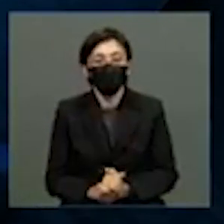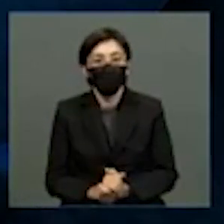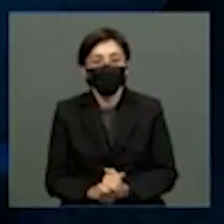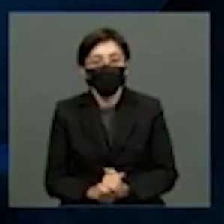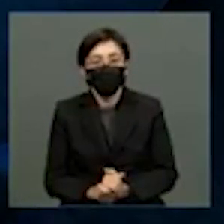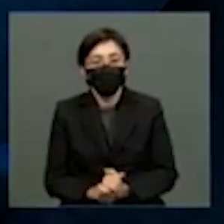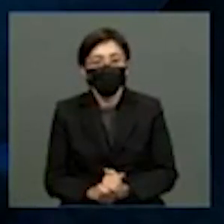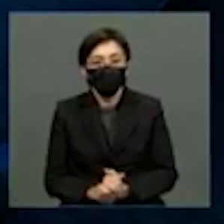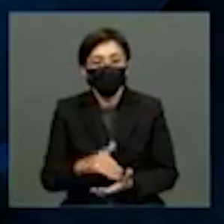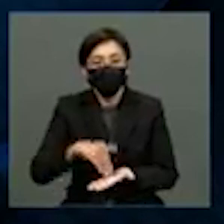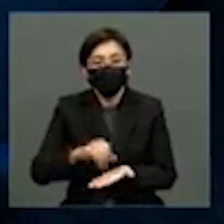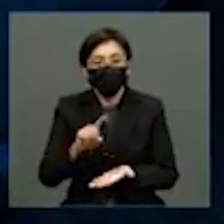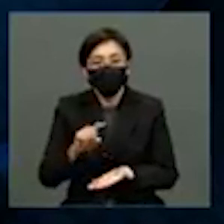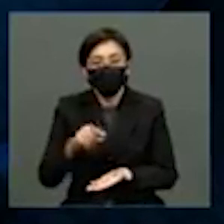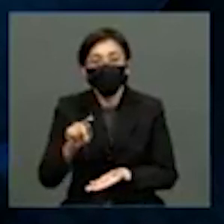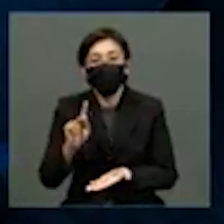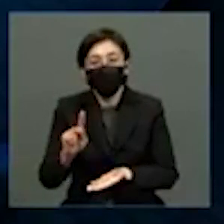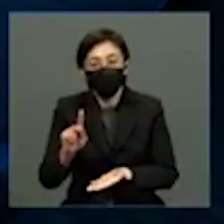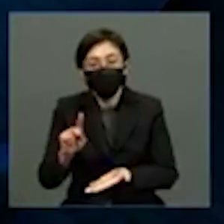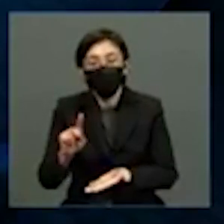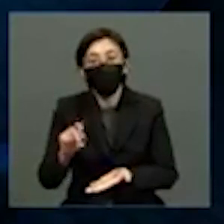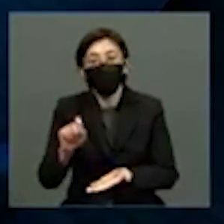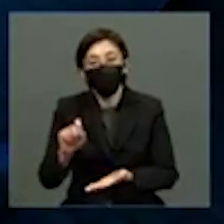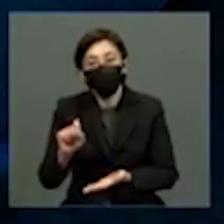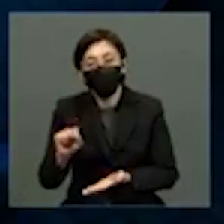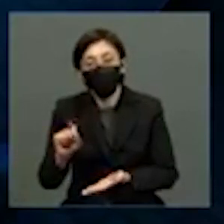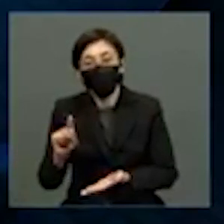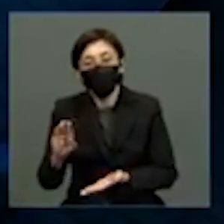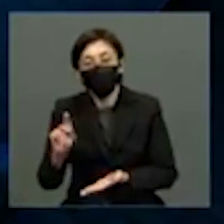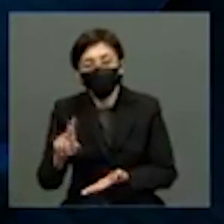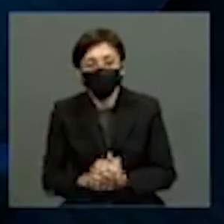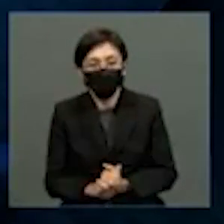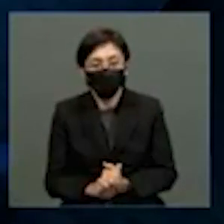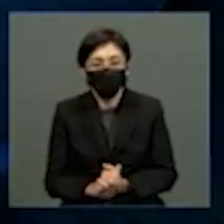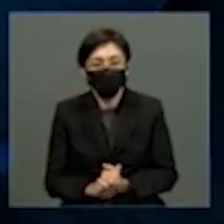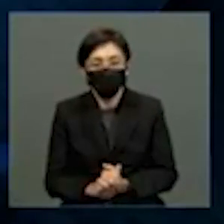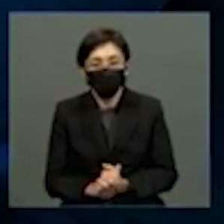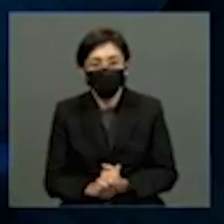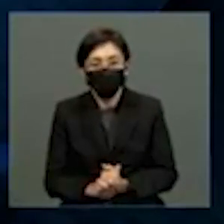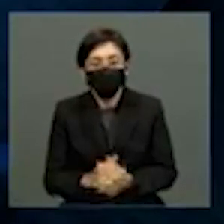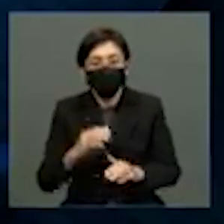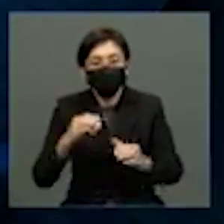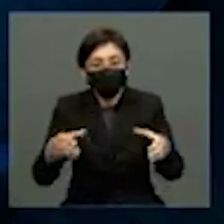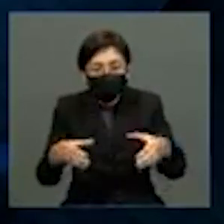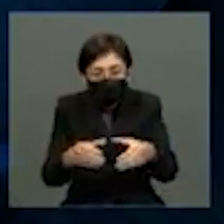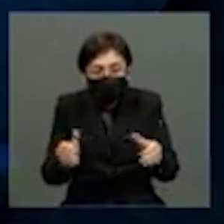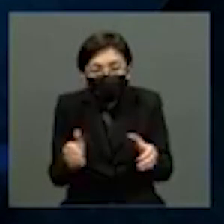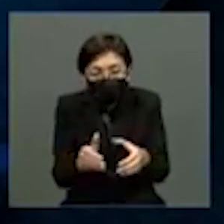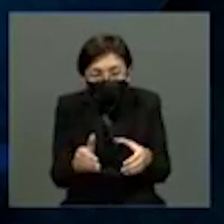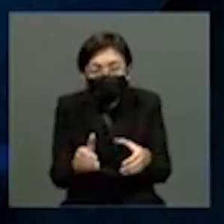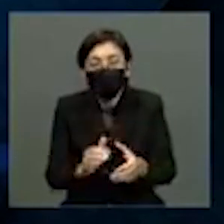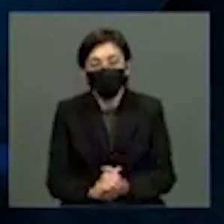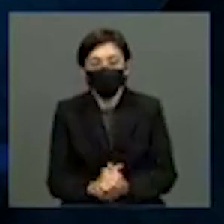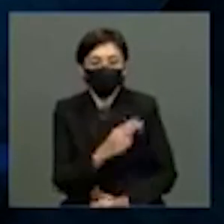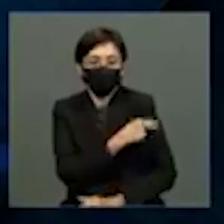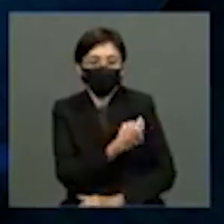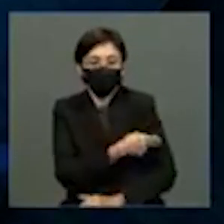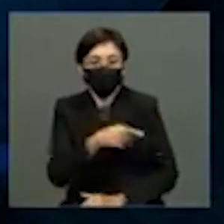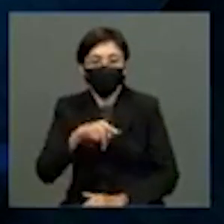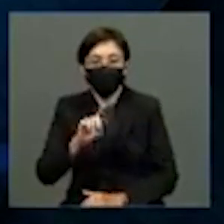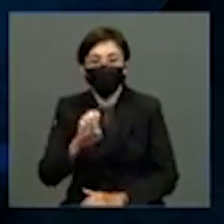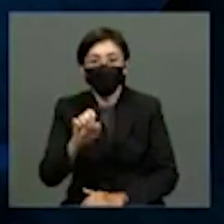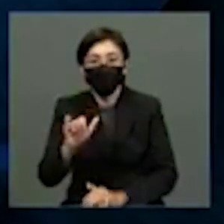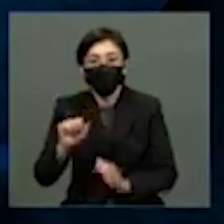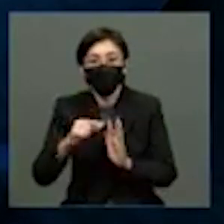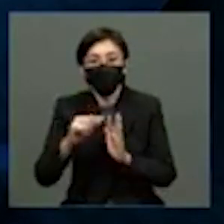างสปกสปคหรือสปคชุดเล็กนะครับมีท่านศาสตราจารย์คลินิกเกียรติคุณอาจารย์นายแพทย์ปิยะสกลสัท